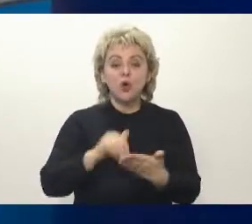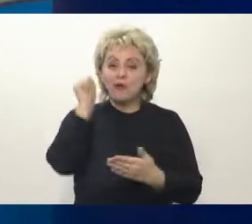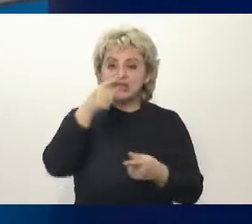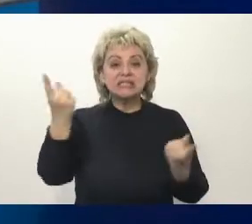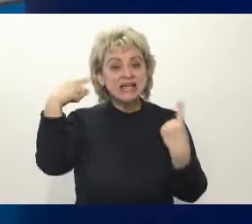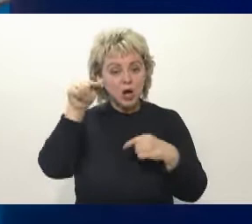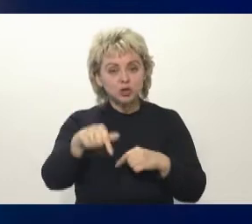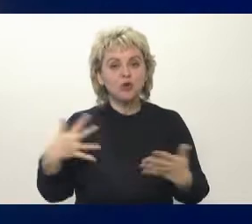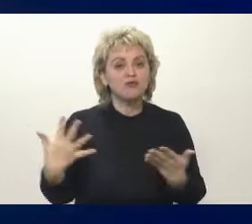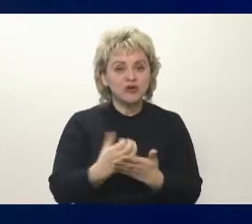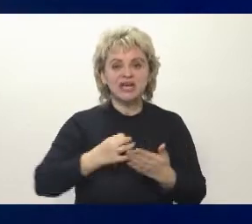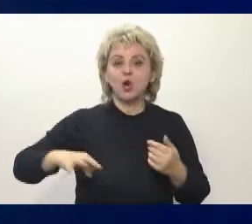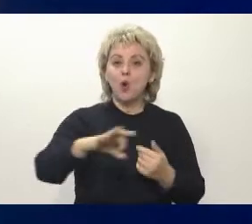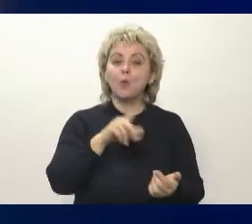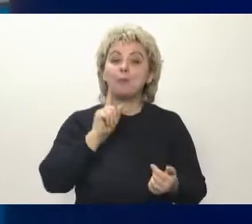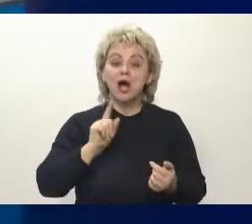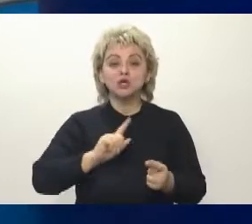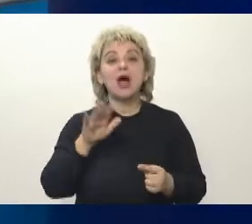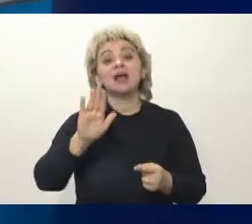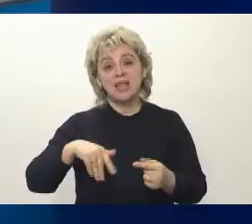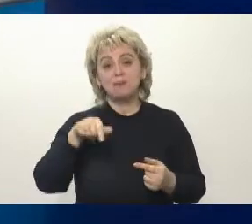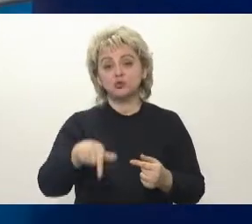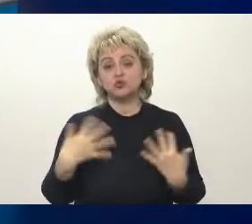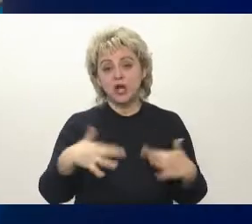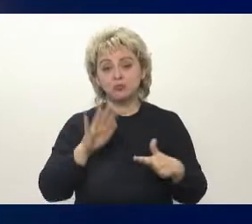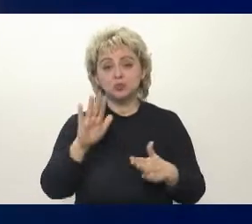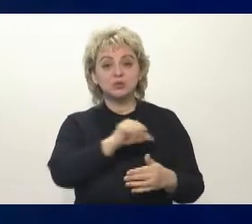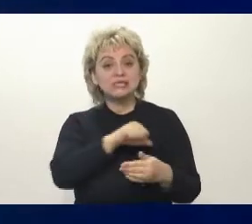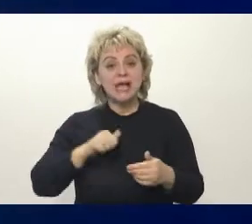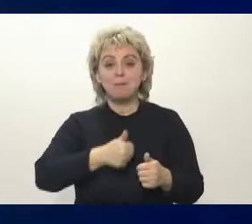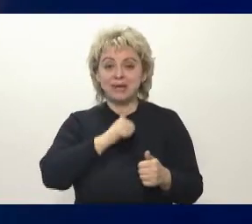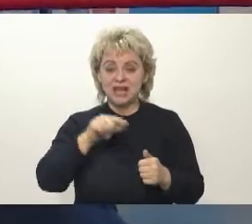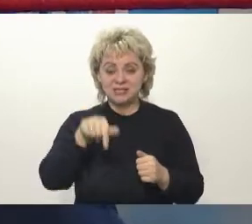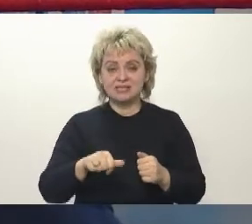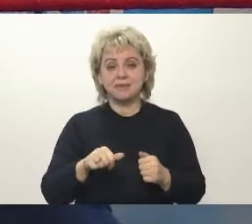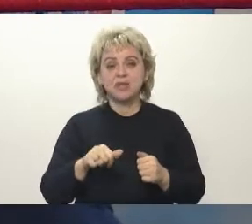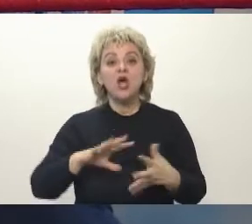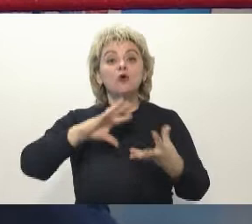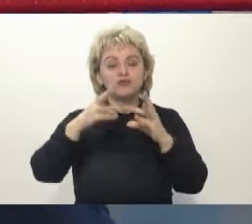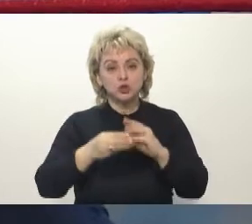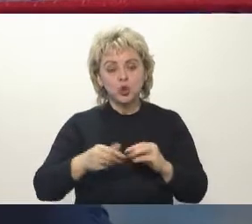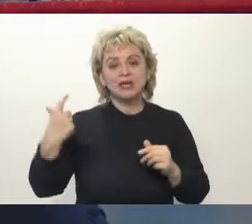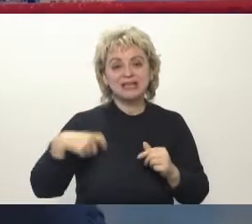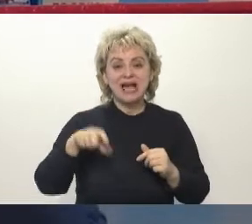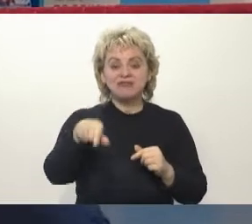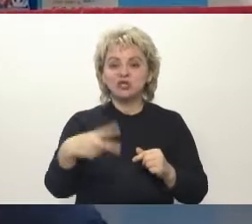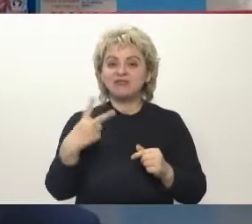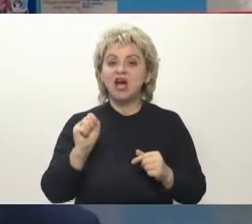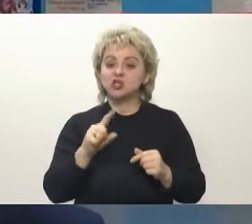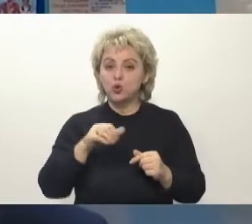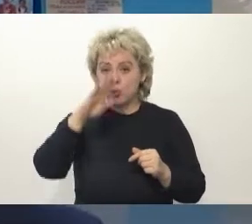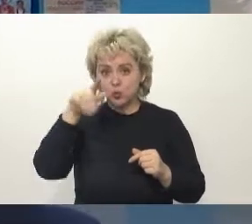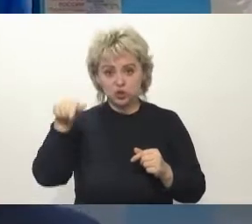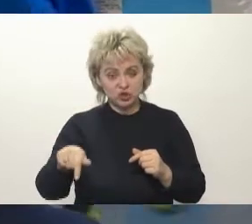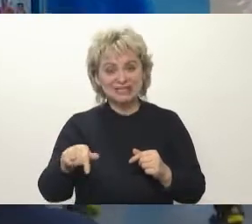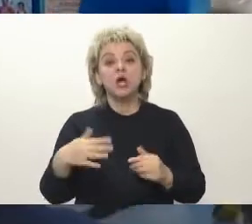загадал выиграть область пока что, а там уже буду сам пытаться. В итоге у Новочеркасска 2 золота у